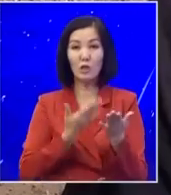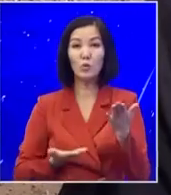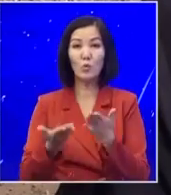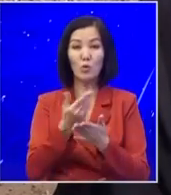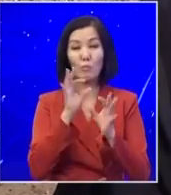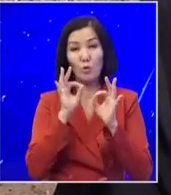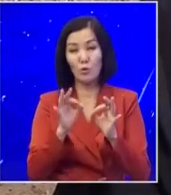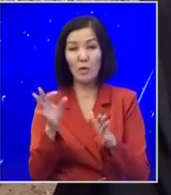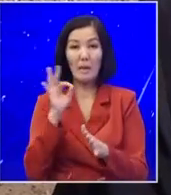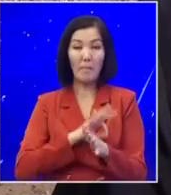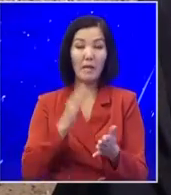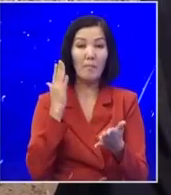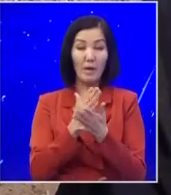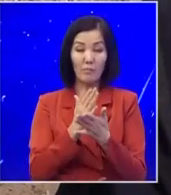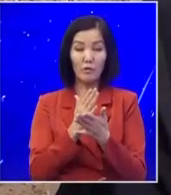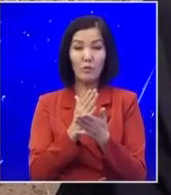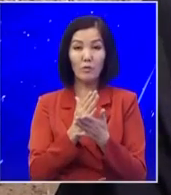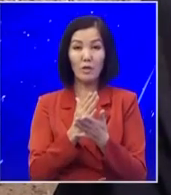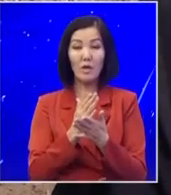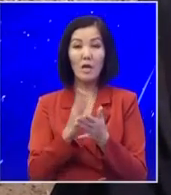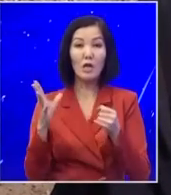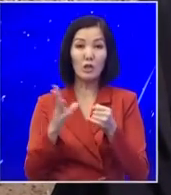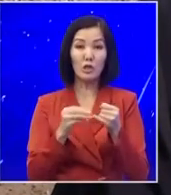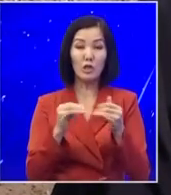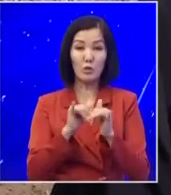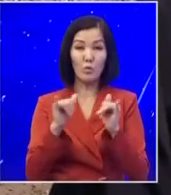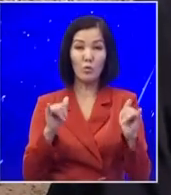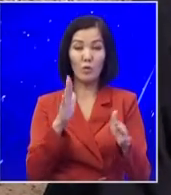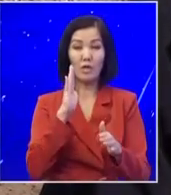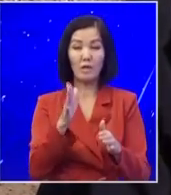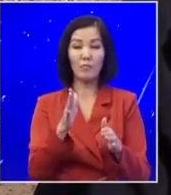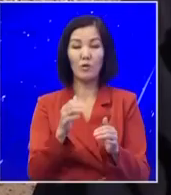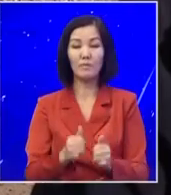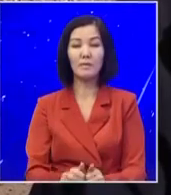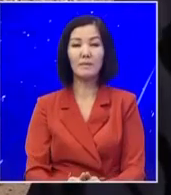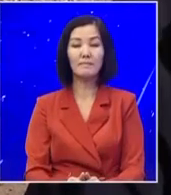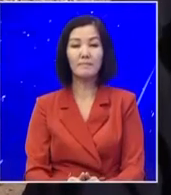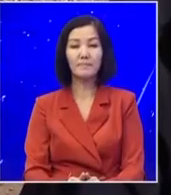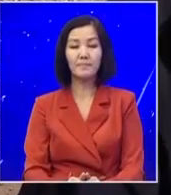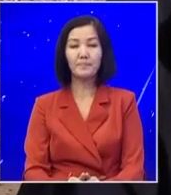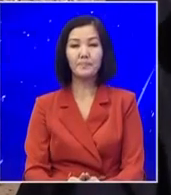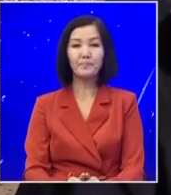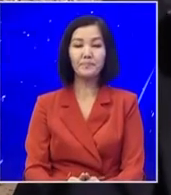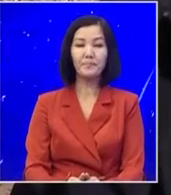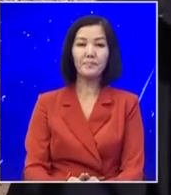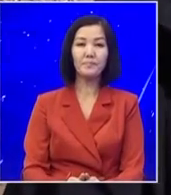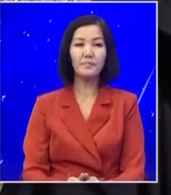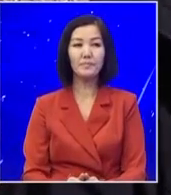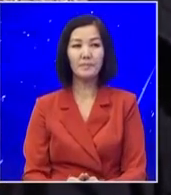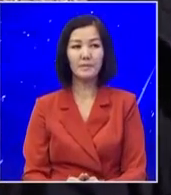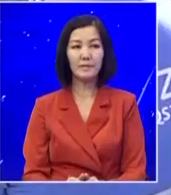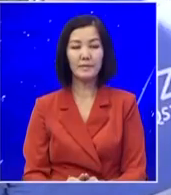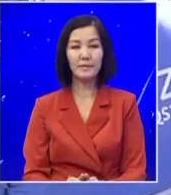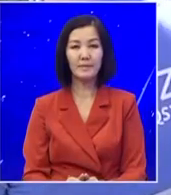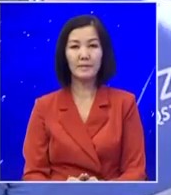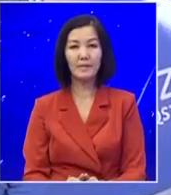дұрыс біздің жерге жаңағы жерсініп сондай дақыл болса, пассивный площадьтың көбейтейік деп